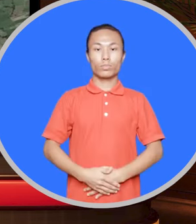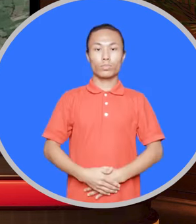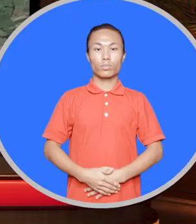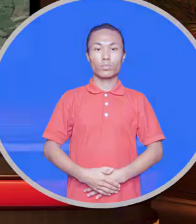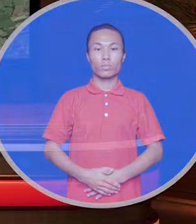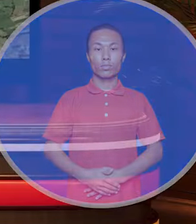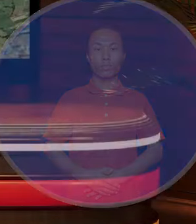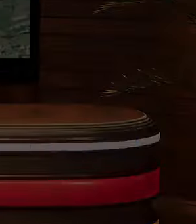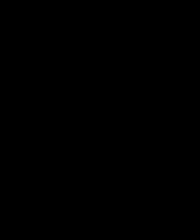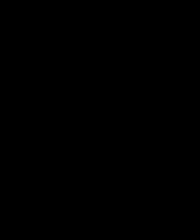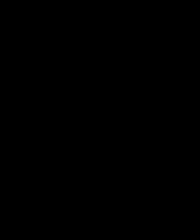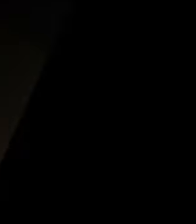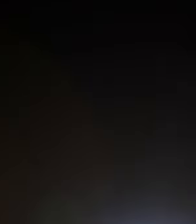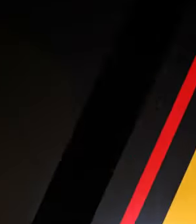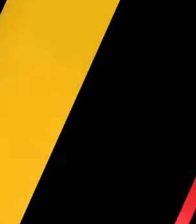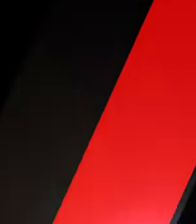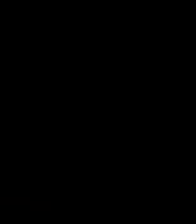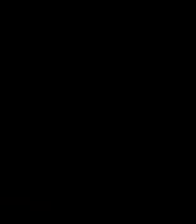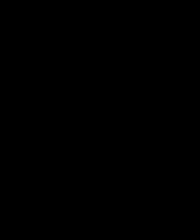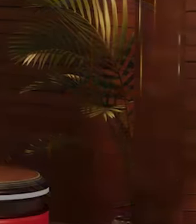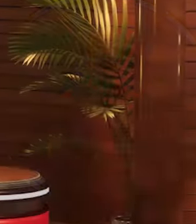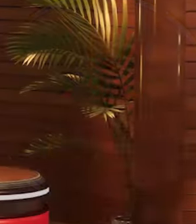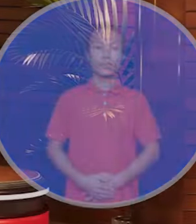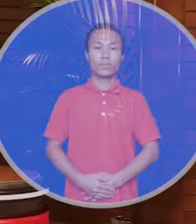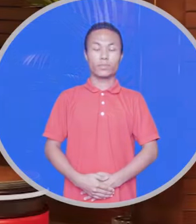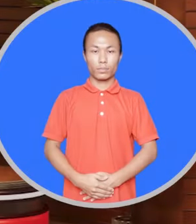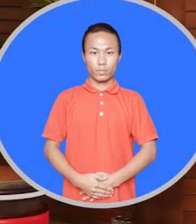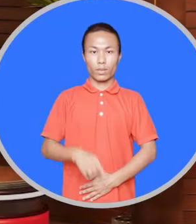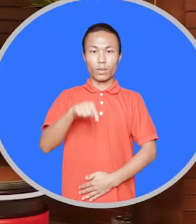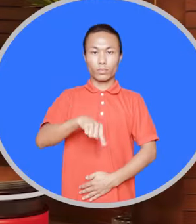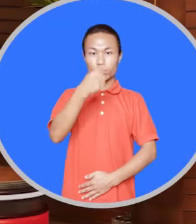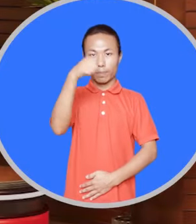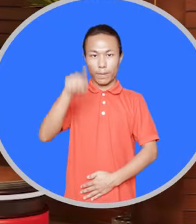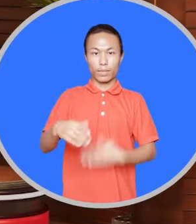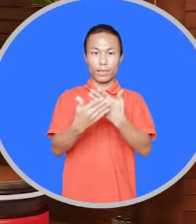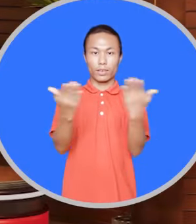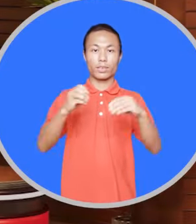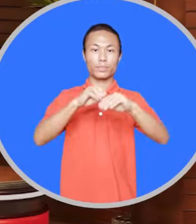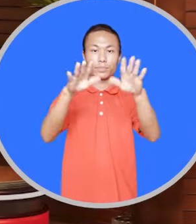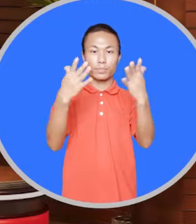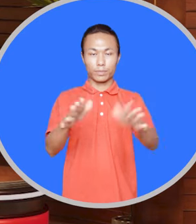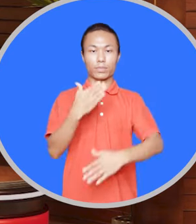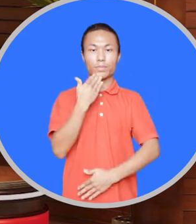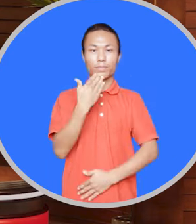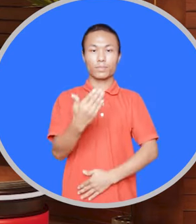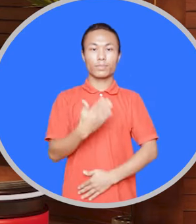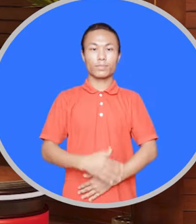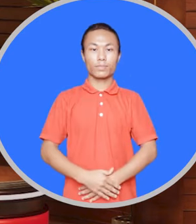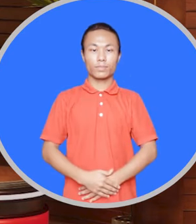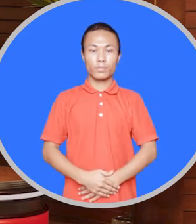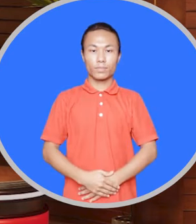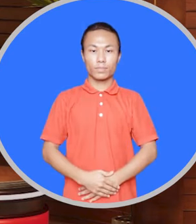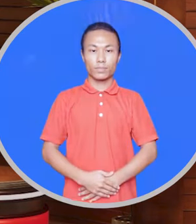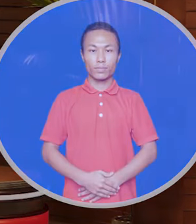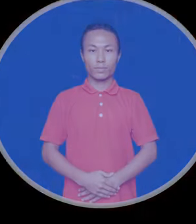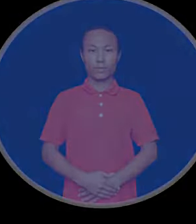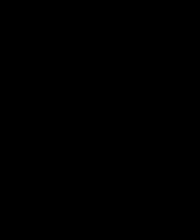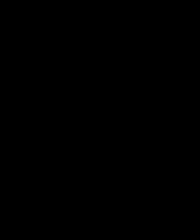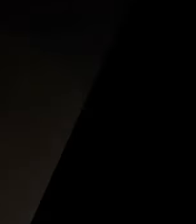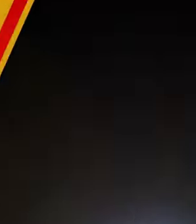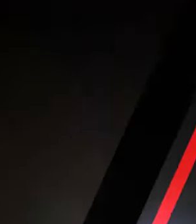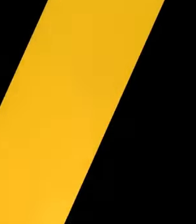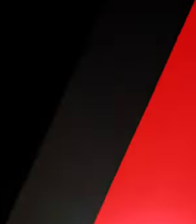တွေမှာဖော်ပြထားပါတယ်ဒါကတော့တပတ်တွင်းဖြစ်ပေါ်ခဲ့တဲ့သတင်းချင်းချုပ်ကိုတင်ဆက်ပေးခဲ့တာပဲဖြစ်ပါတယ်ကျေးဇူးတင်ပါတယ်ရှင်